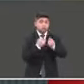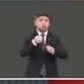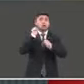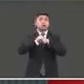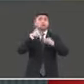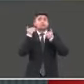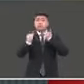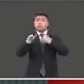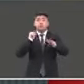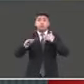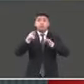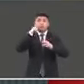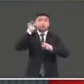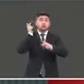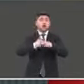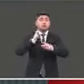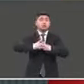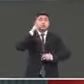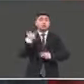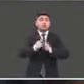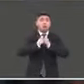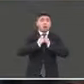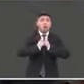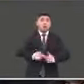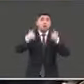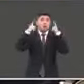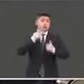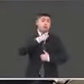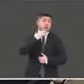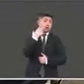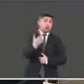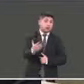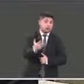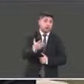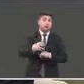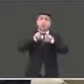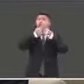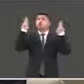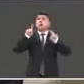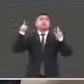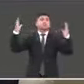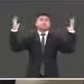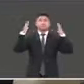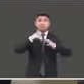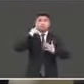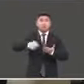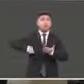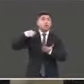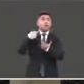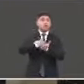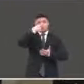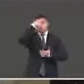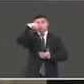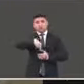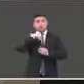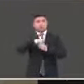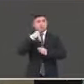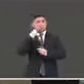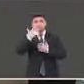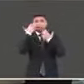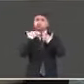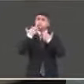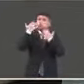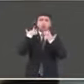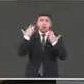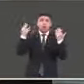kapasitesi hızla artıyor uluslararası yatırımcıların ülkemize olan ilişkide